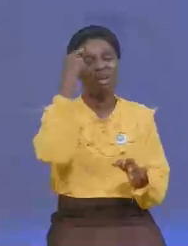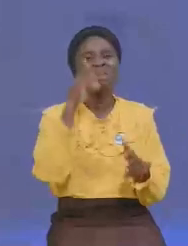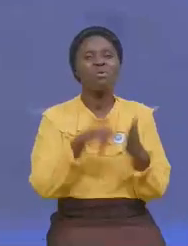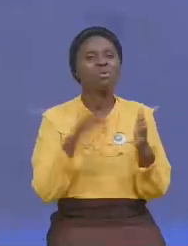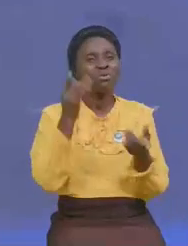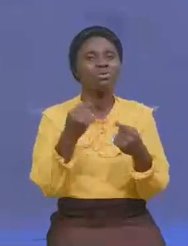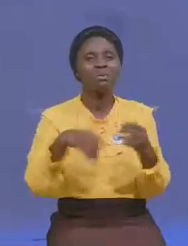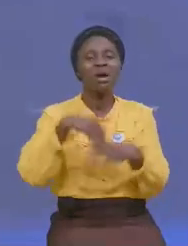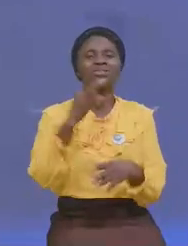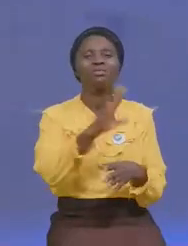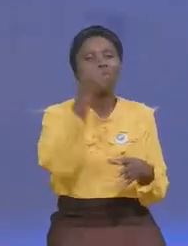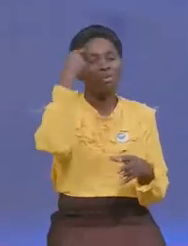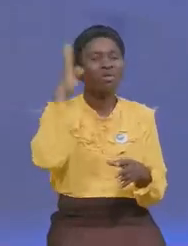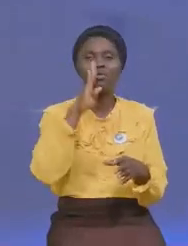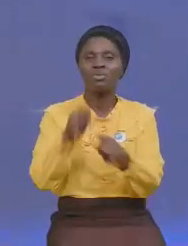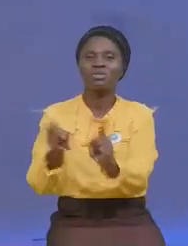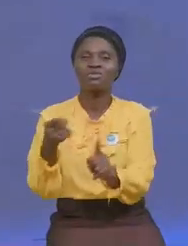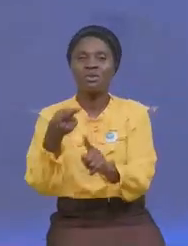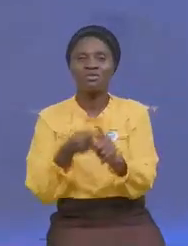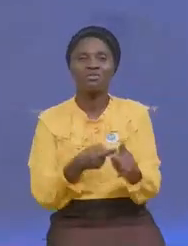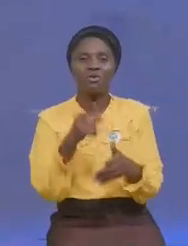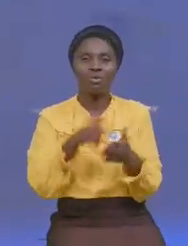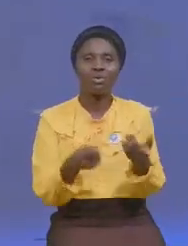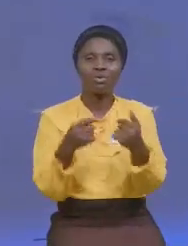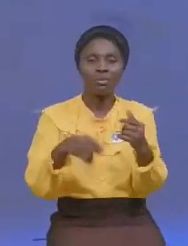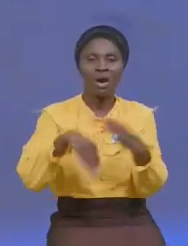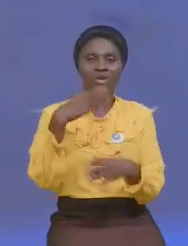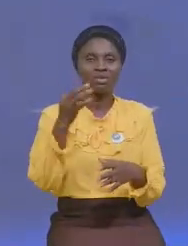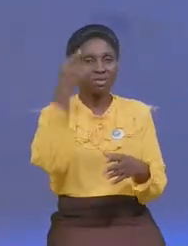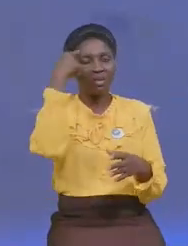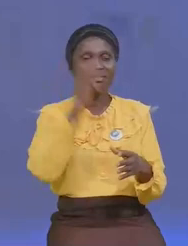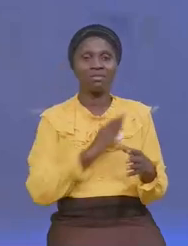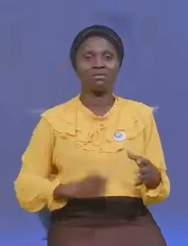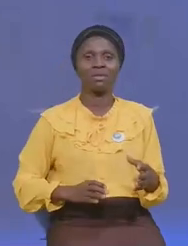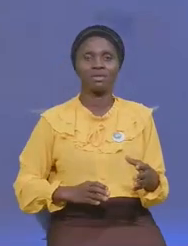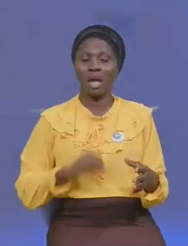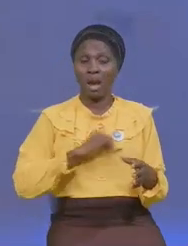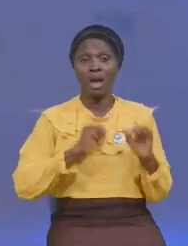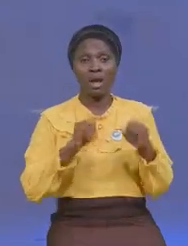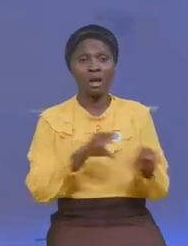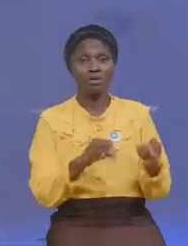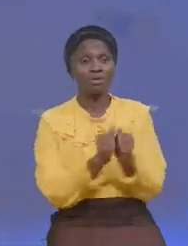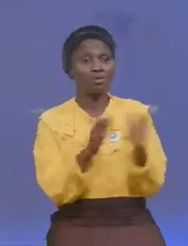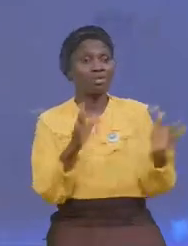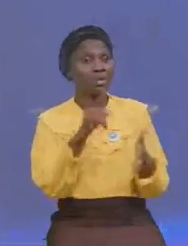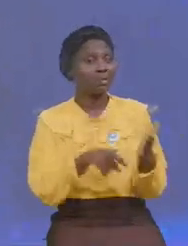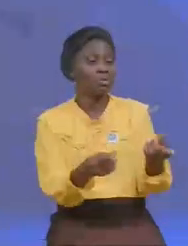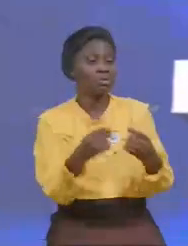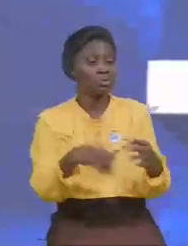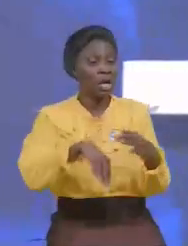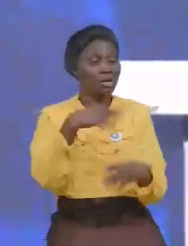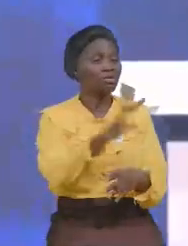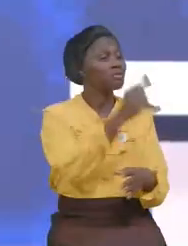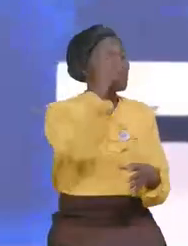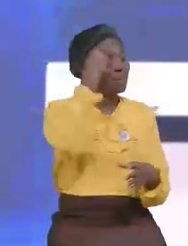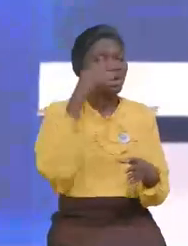toi. Oui, ce qui sortira de ta pensée est différent de ce qui sortira de la pensée